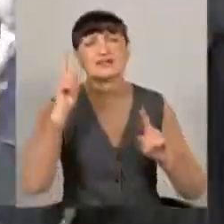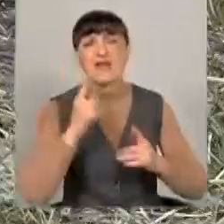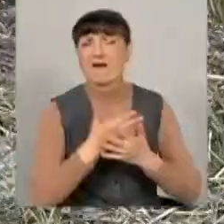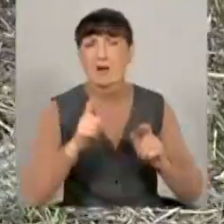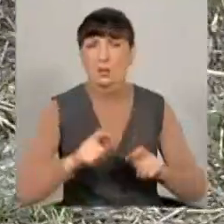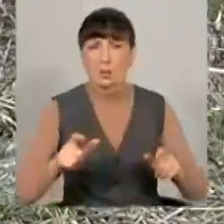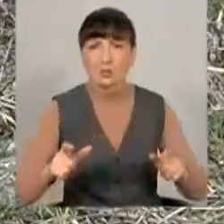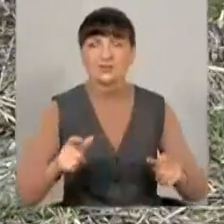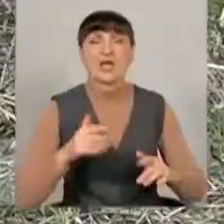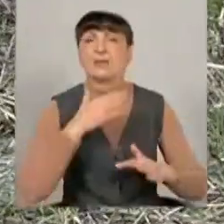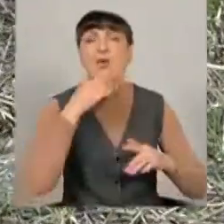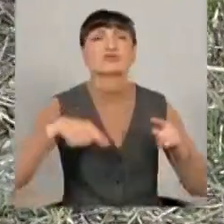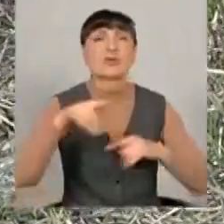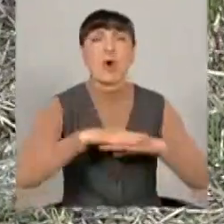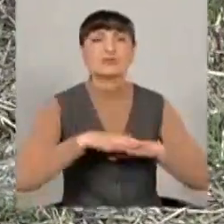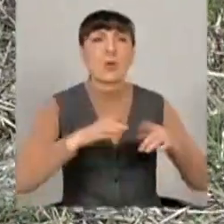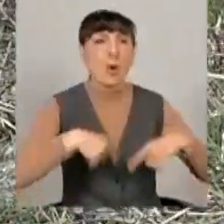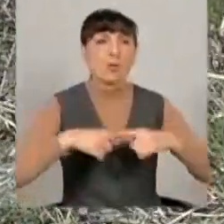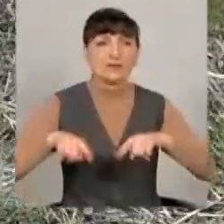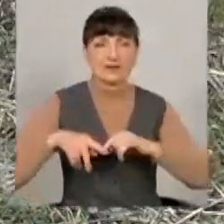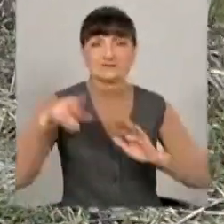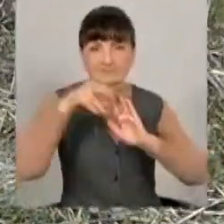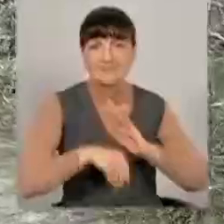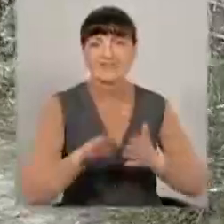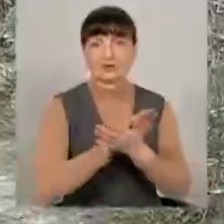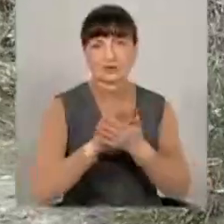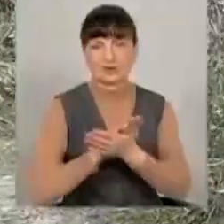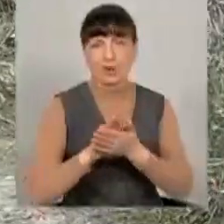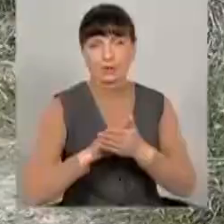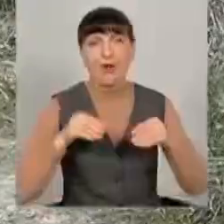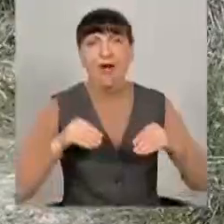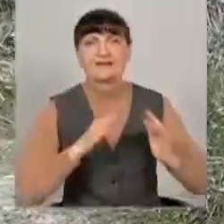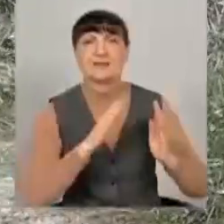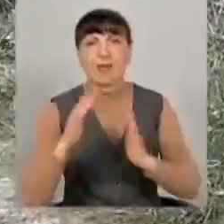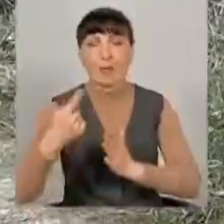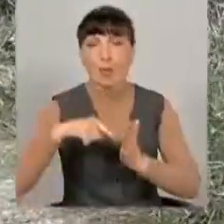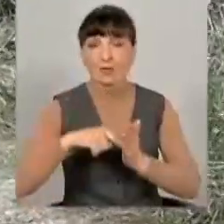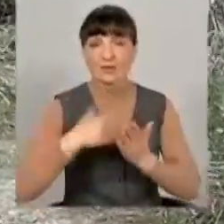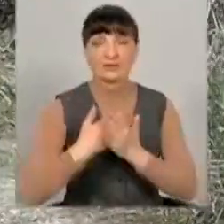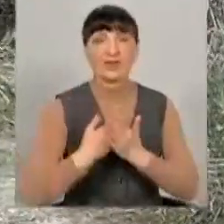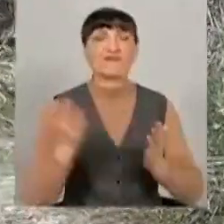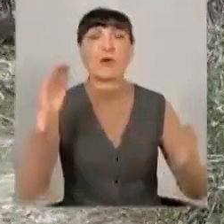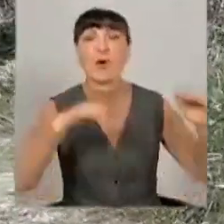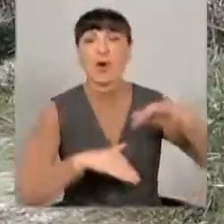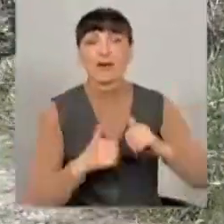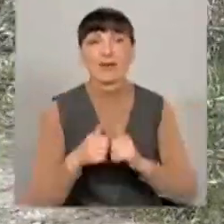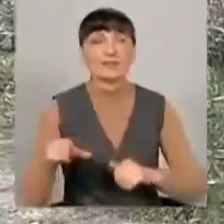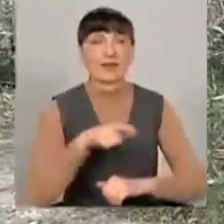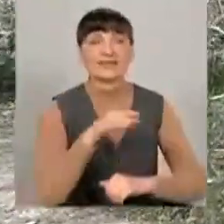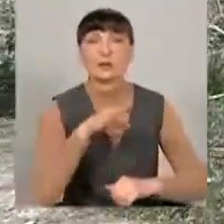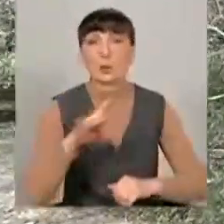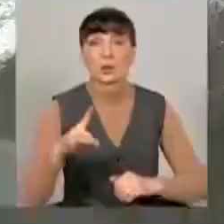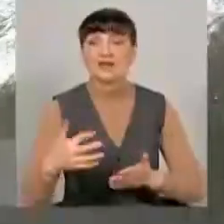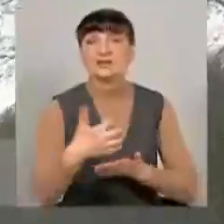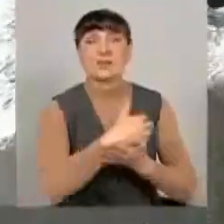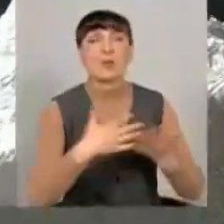также многочисленные общественные организации внесли свой вклад в чистоту и озеленение города. К примеру, в горах вдоль реки Теренкур участники